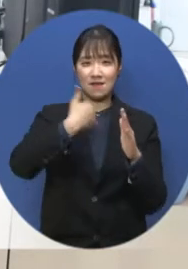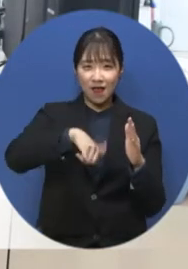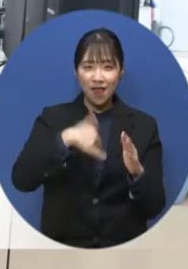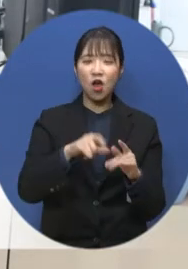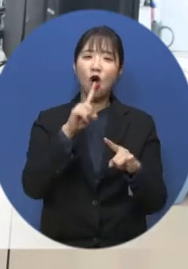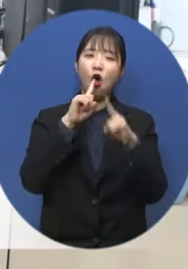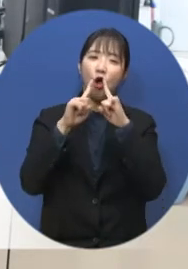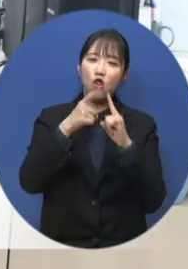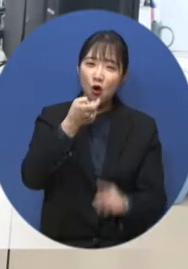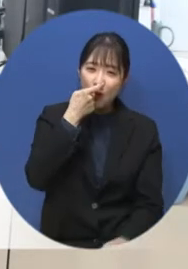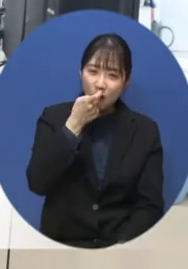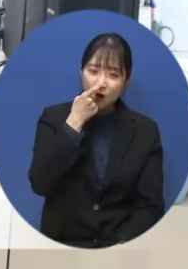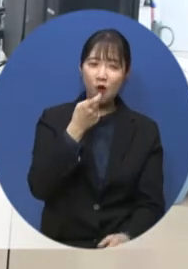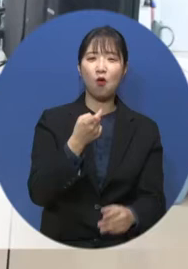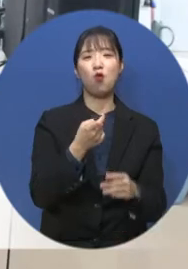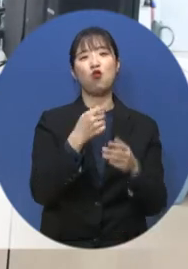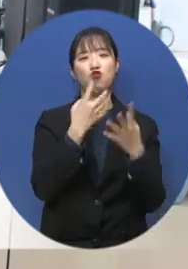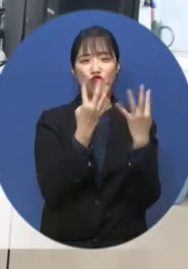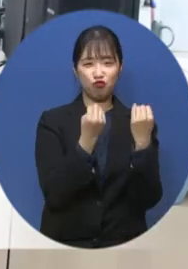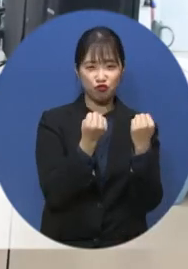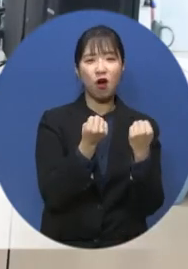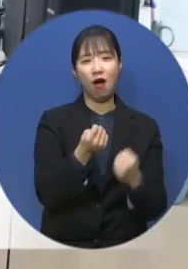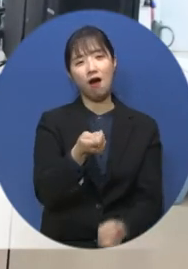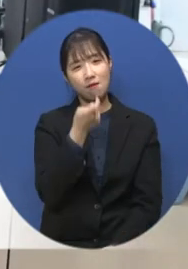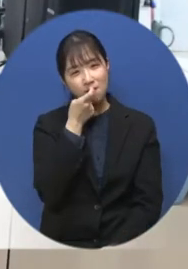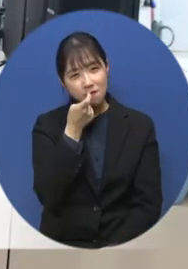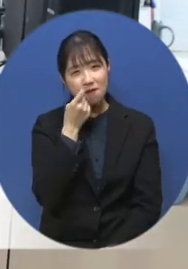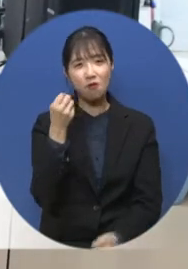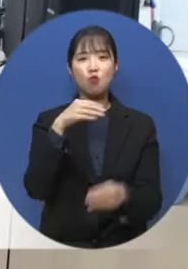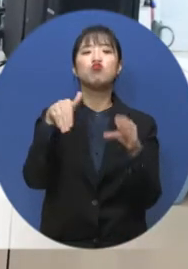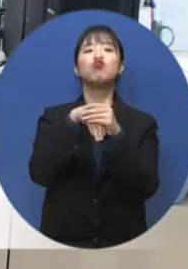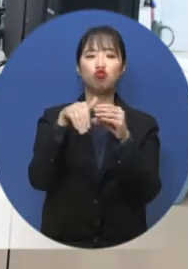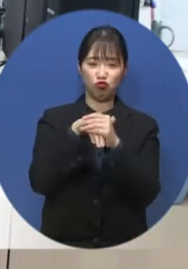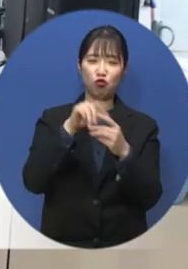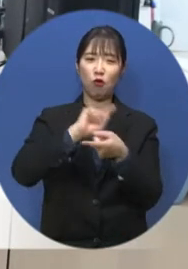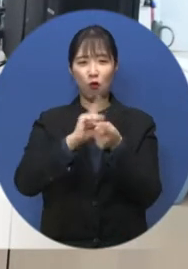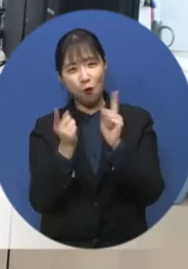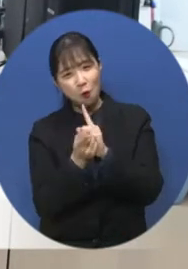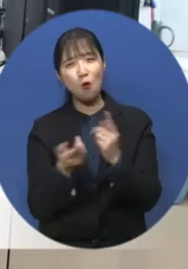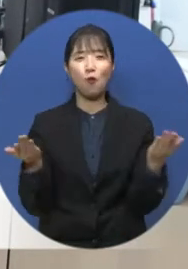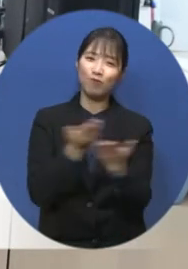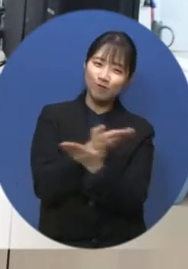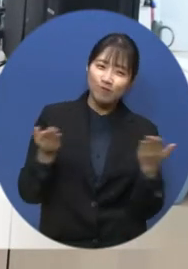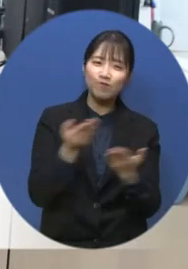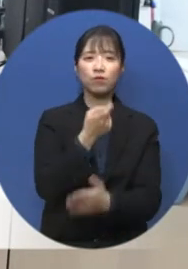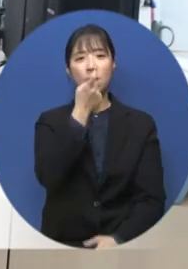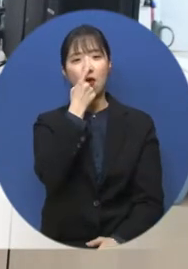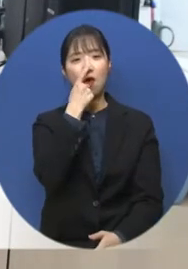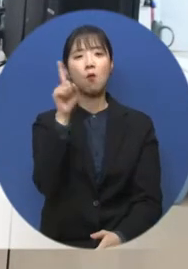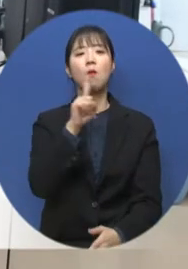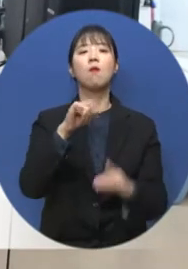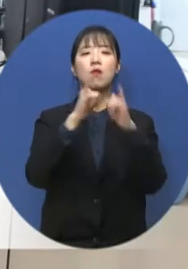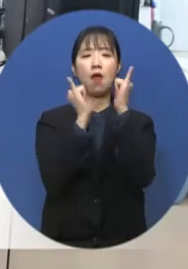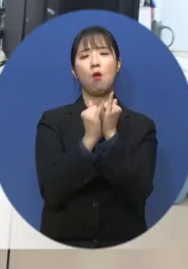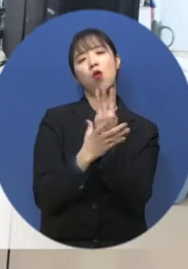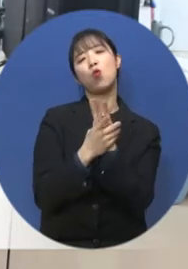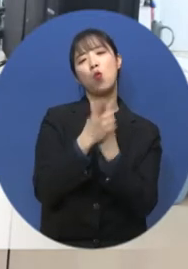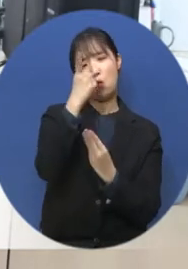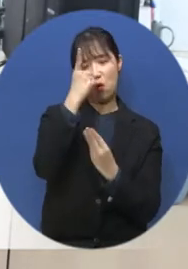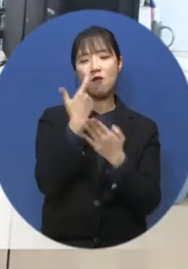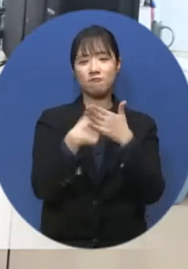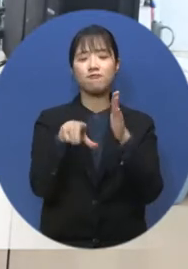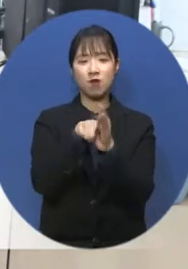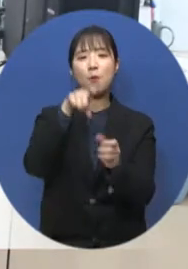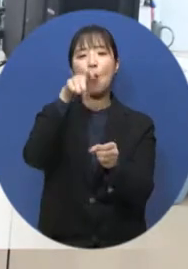배우고 또 수학 과목도 배우고 또 문화도 다양하게 서로 배우면서 사회 통합의 기회를